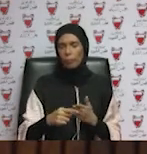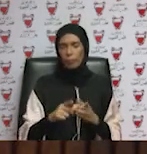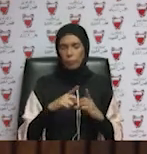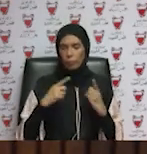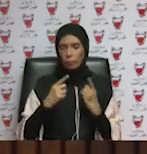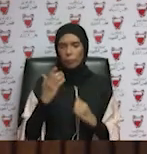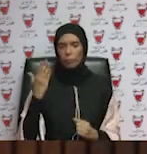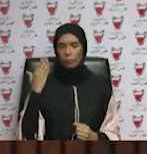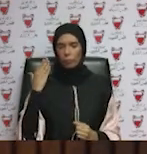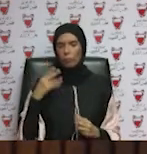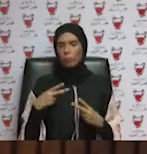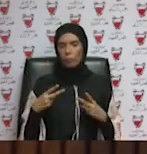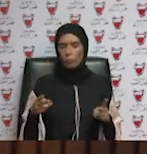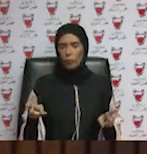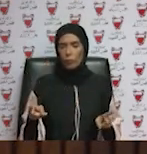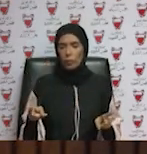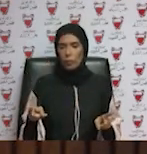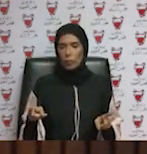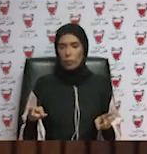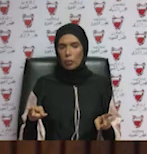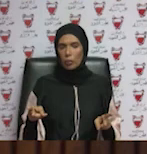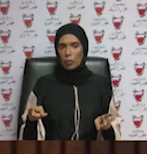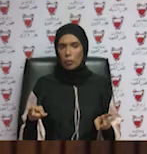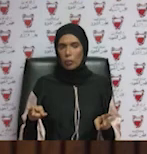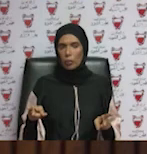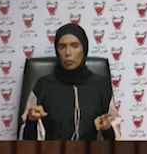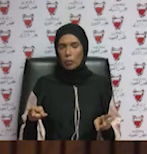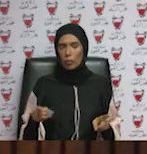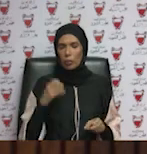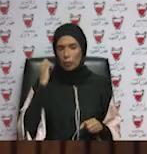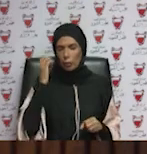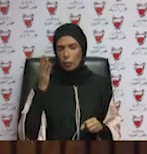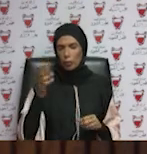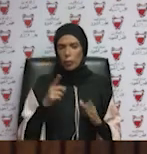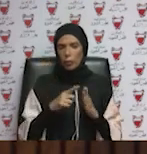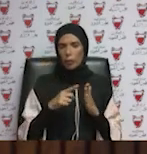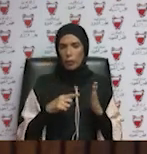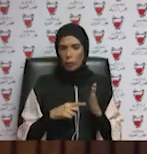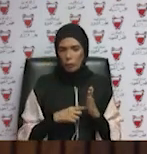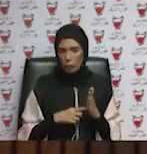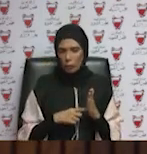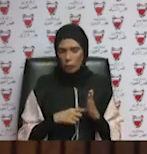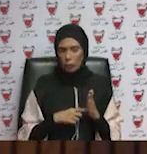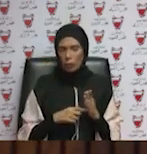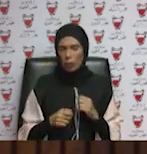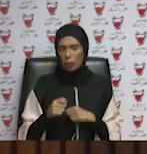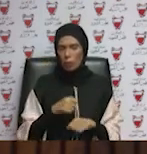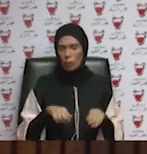السابقة بالموافقة على جواز نظر الاقتراح بقانون بإنشاء المجلس